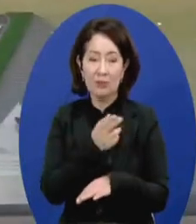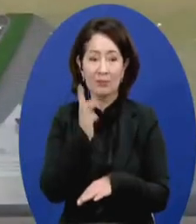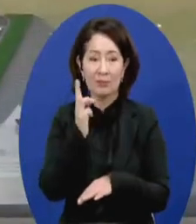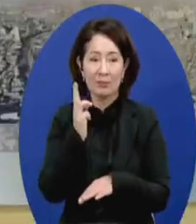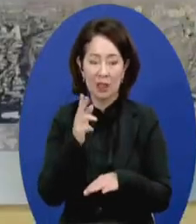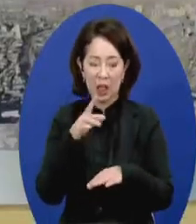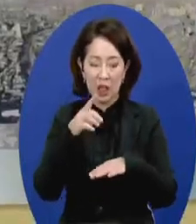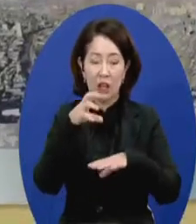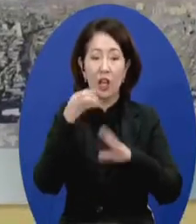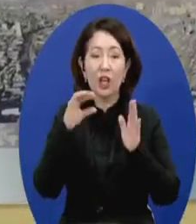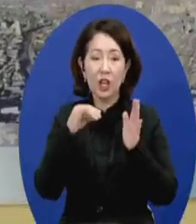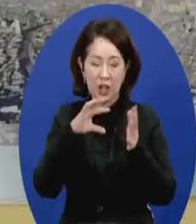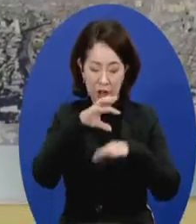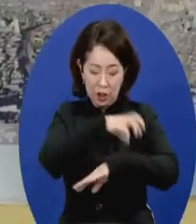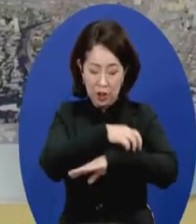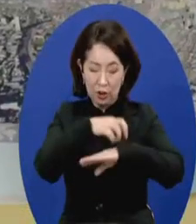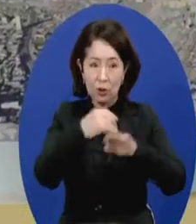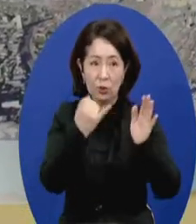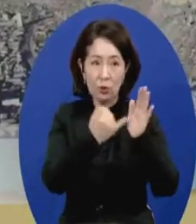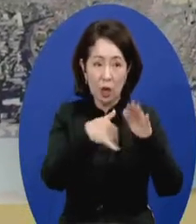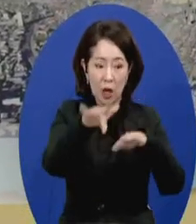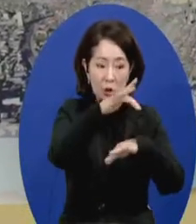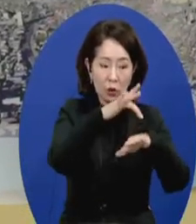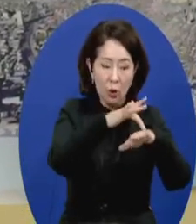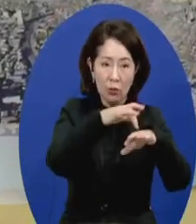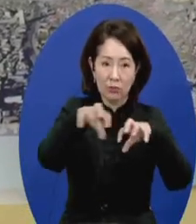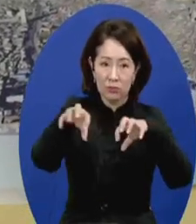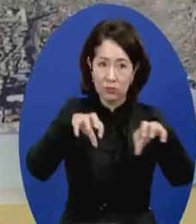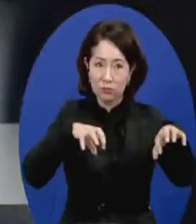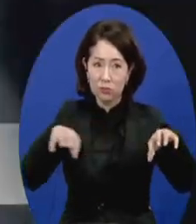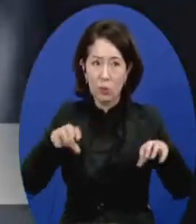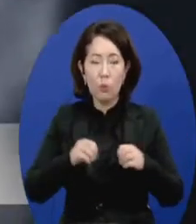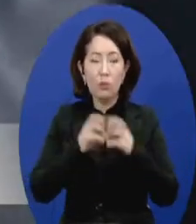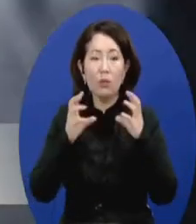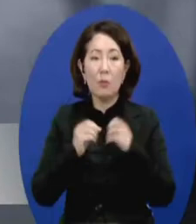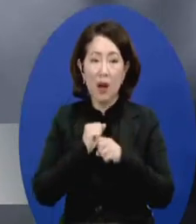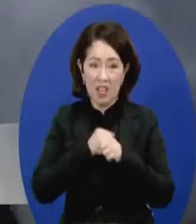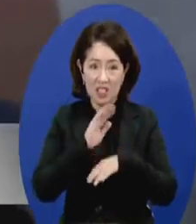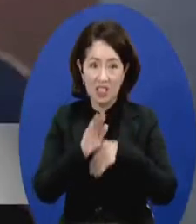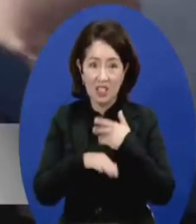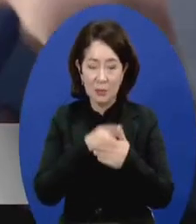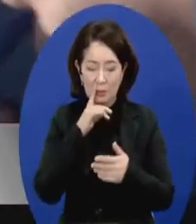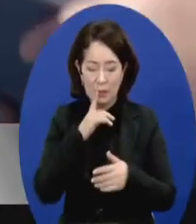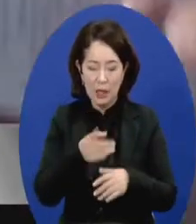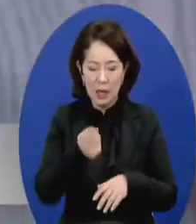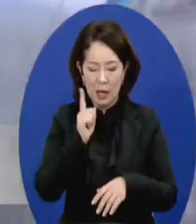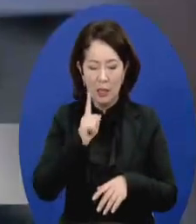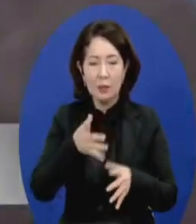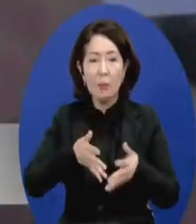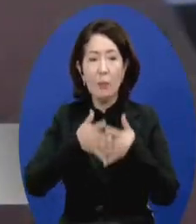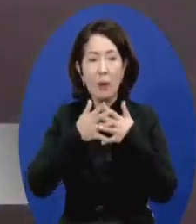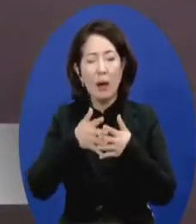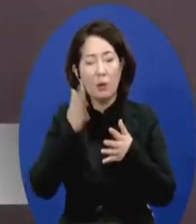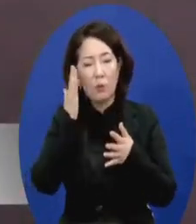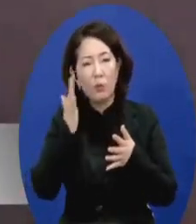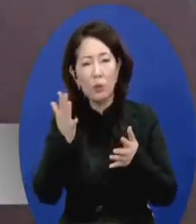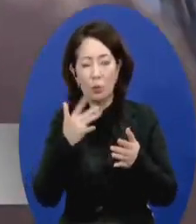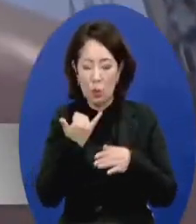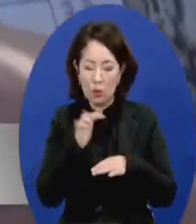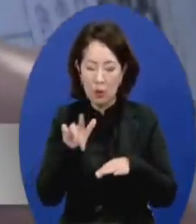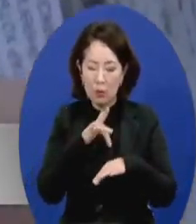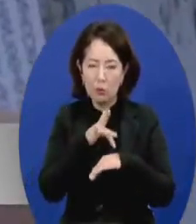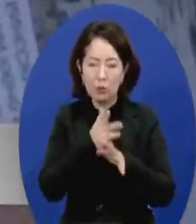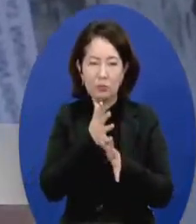гэр хорооллын 6 дэд төв дээр суурилж их бүтээн байгуулалтын ажлыг хийхээр төлөвлөж байна. Зөвхөн орон суусны бодлогын тухайд л ихэд хотын төвдөө